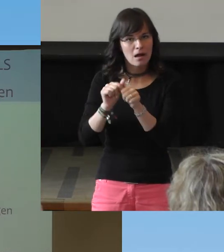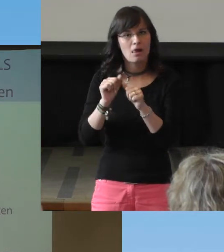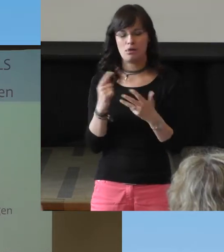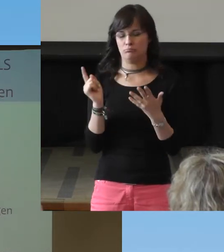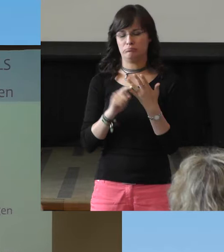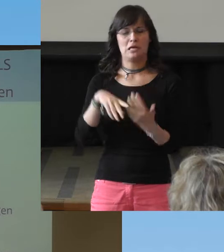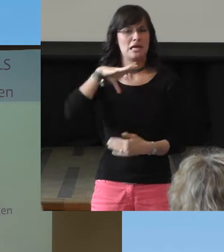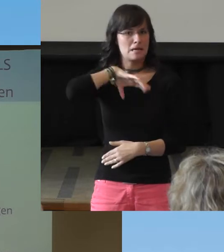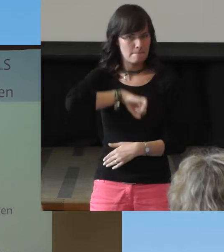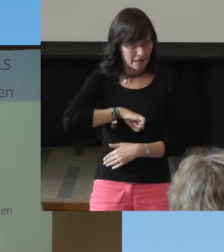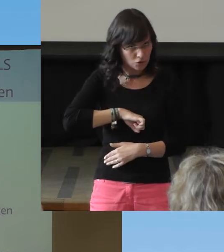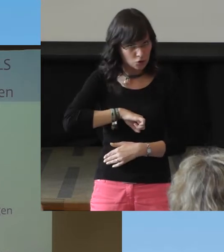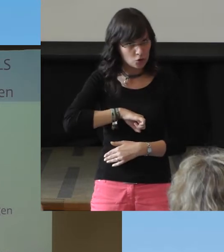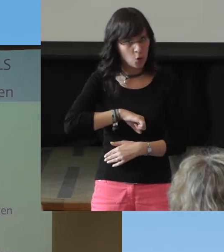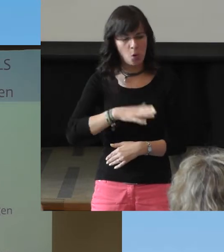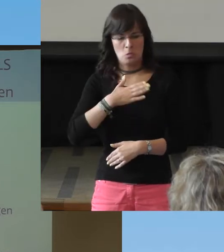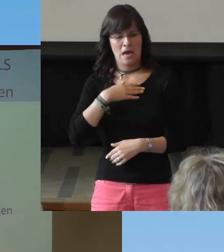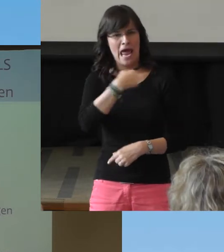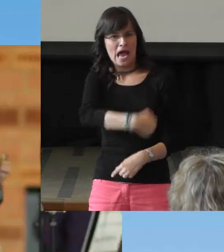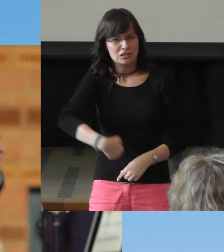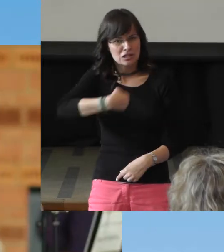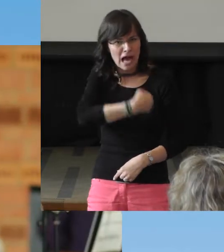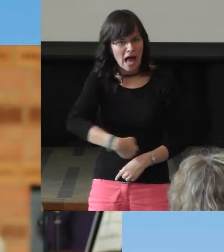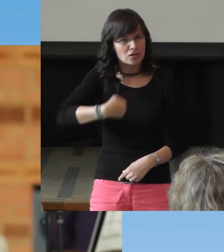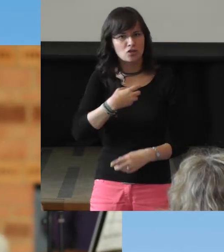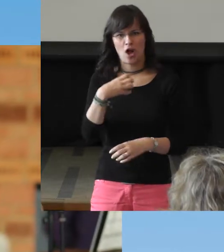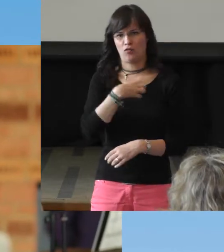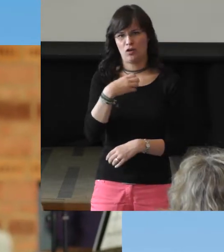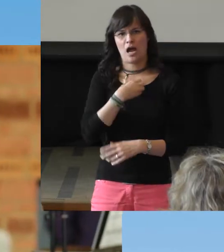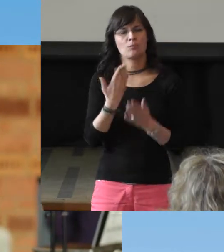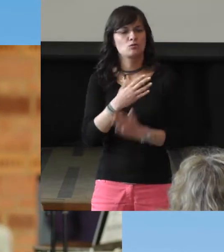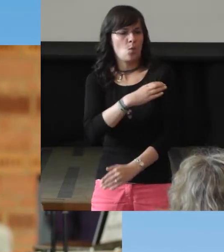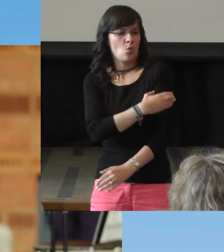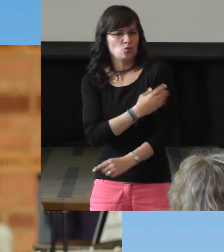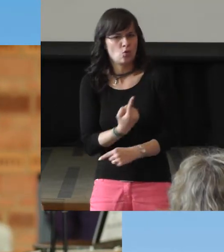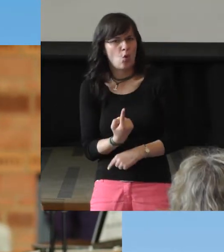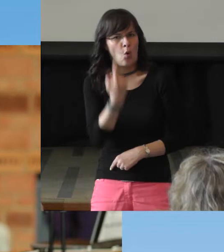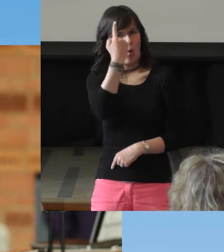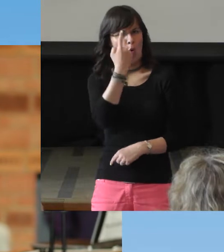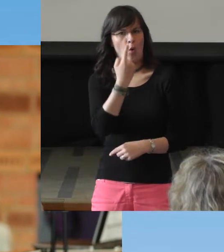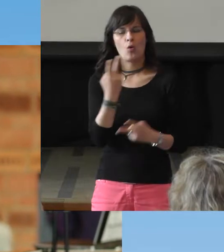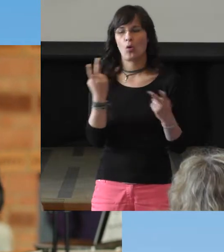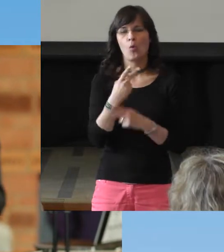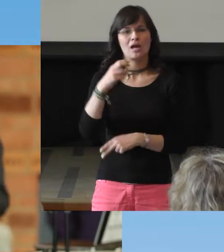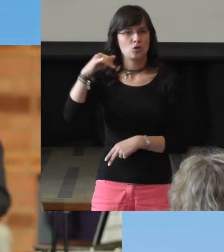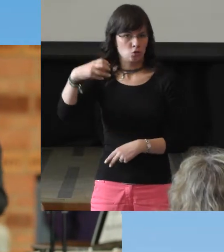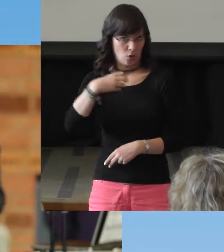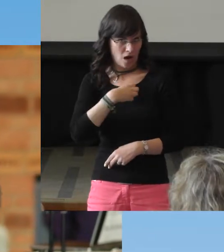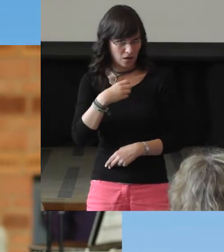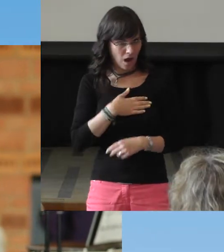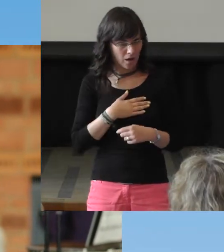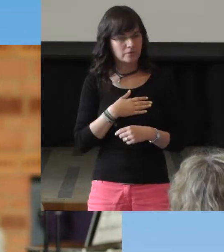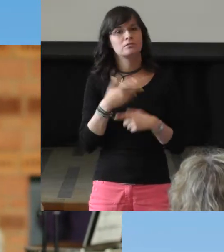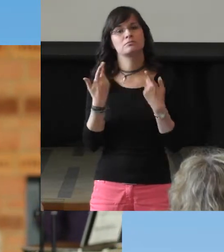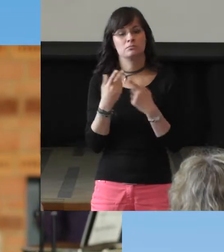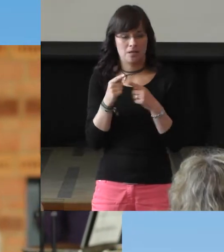Depression, kardiovaskuläre und metabolische Erkrankungen, dazu sind vor allem Bluthochdruck zu nennen und Diabetes, die Polyneopathien